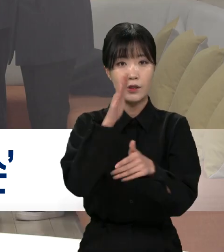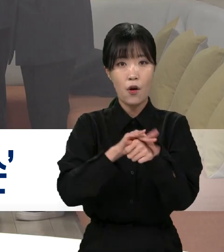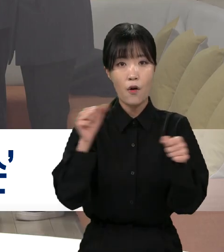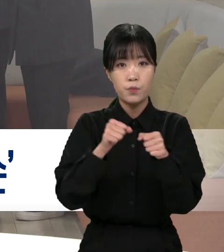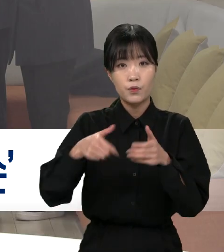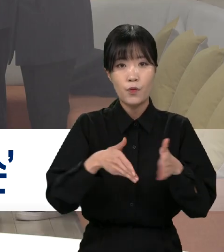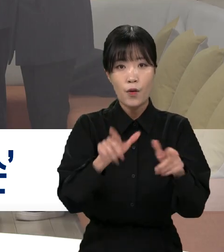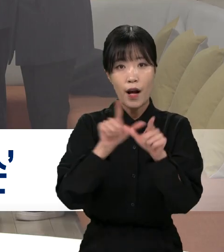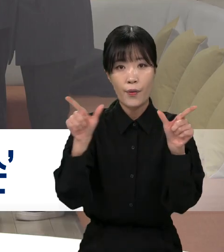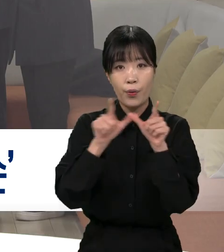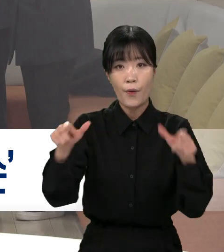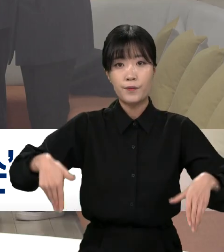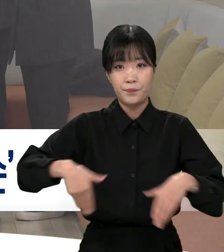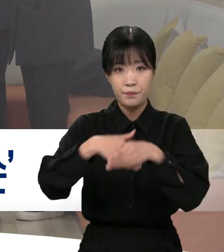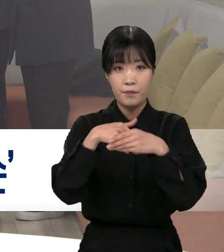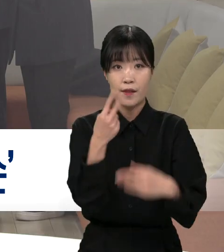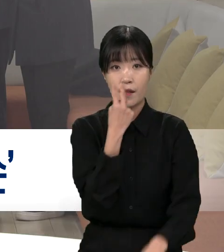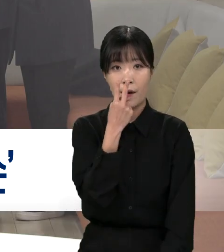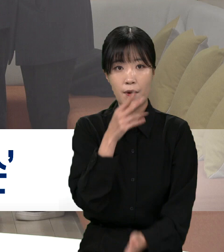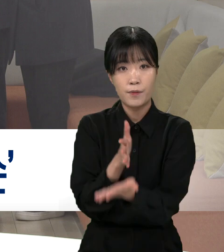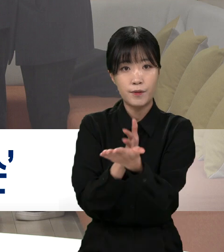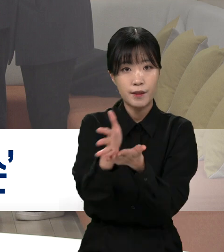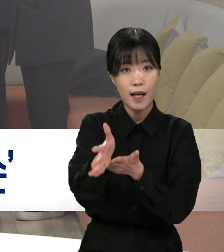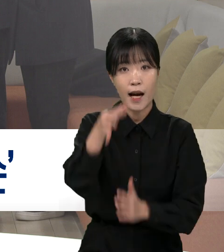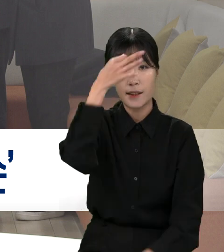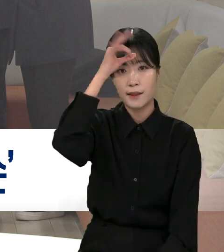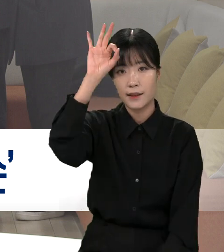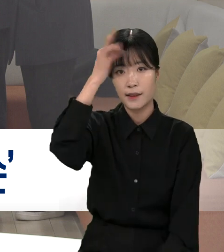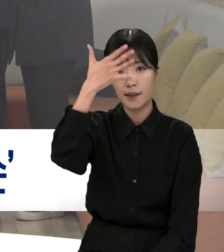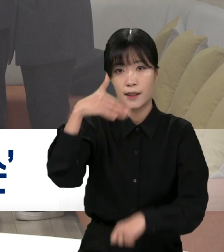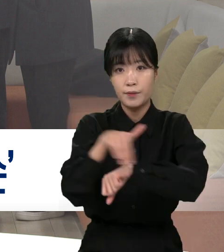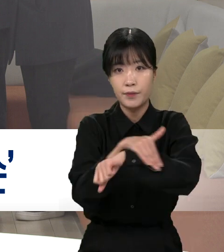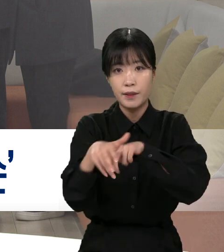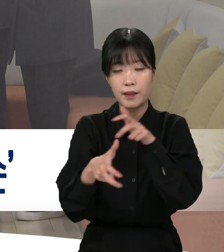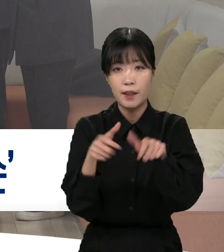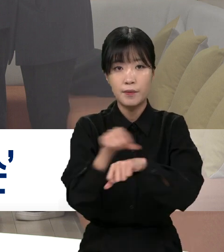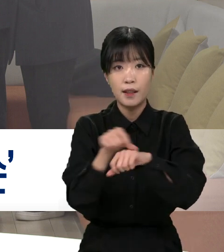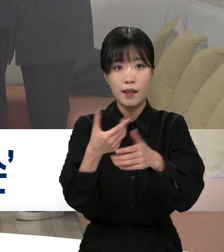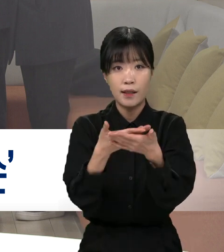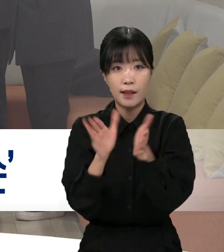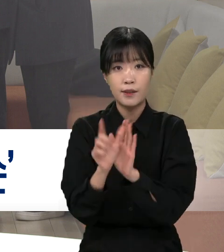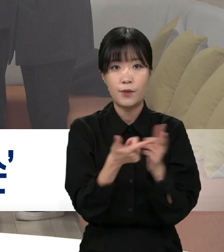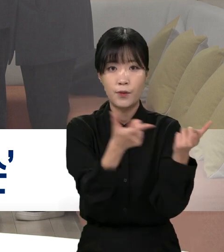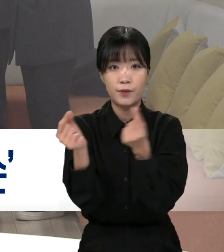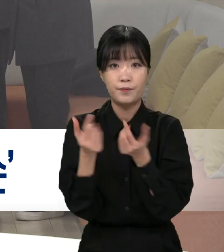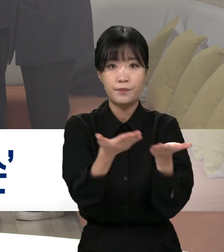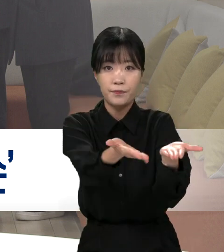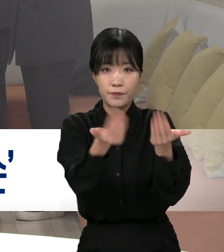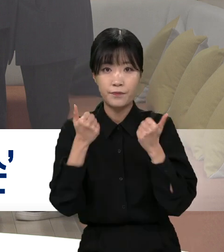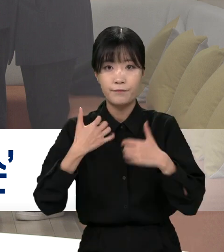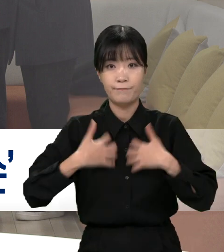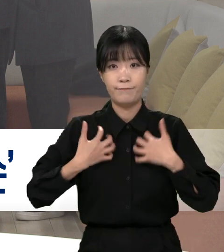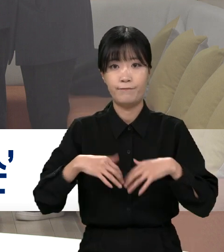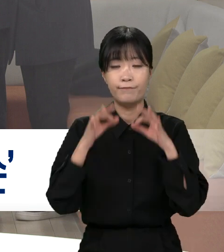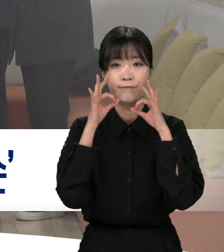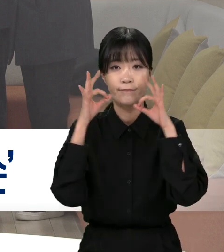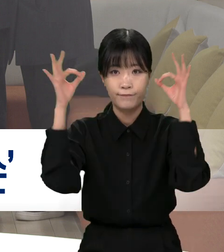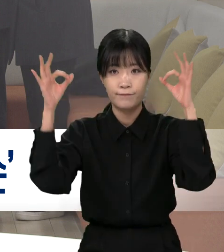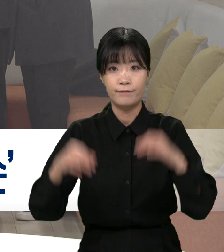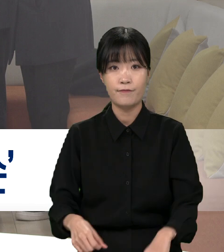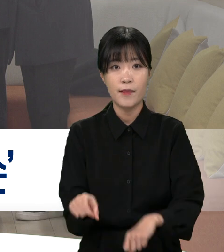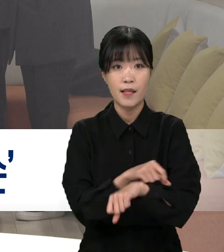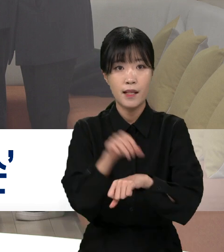포항시가 경북도 안동시와 손을 잡고 바이오분야 국가 첨단 전략산업 특화단지 공동 유치에